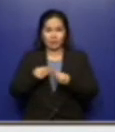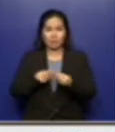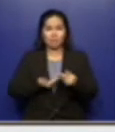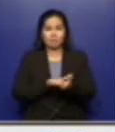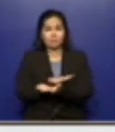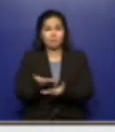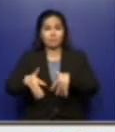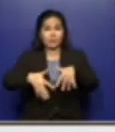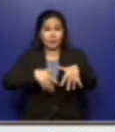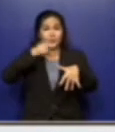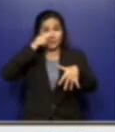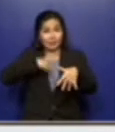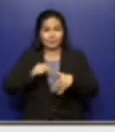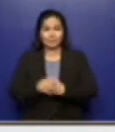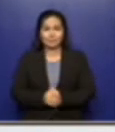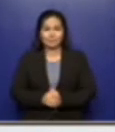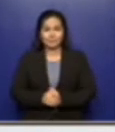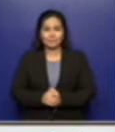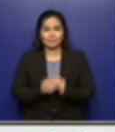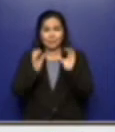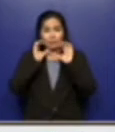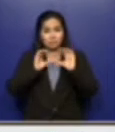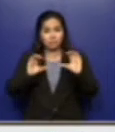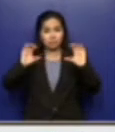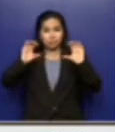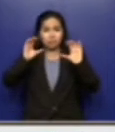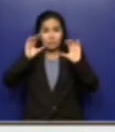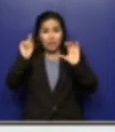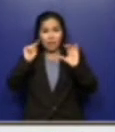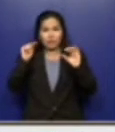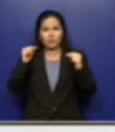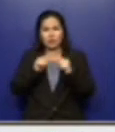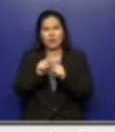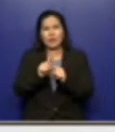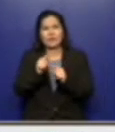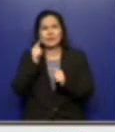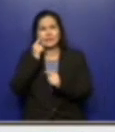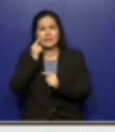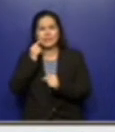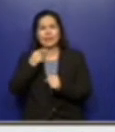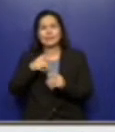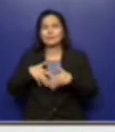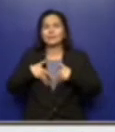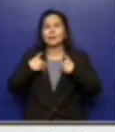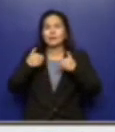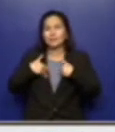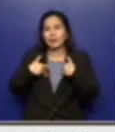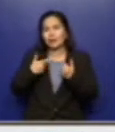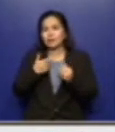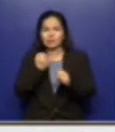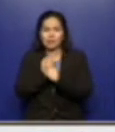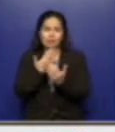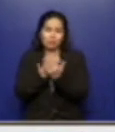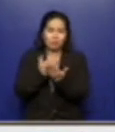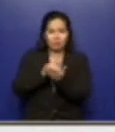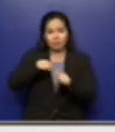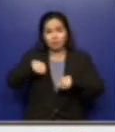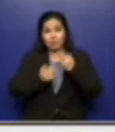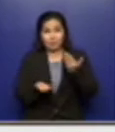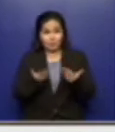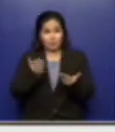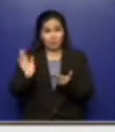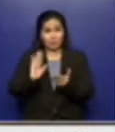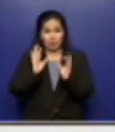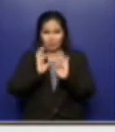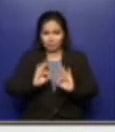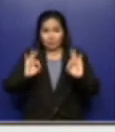ค่ะรัฐบาลต้องหยุดวิ่งเล่นอยู่ในทุ่งลาเวนเดอร์และรัฐบาลจะต้องรู้